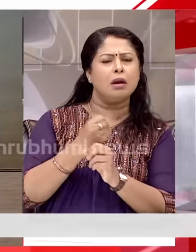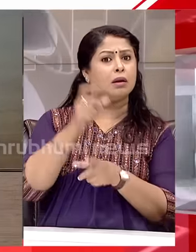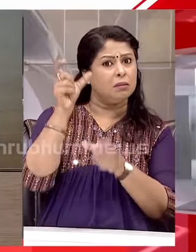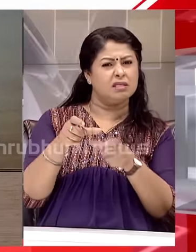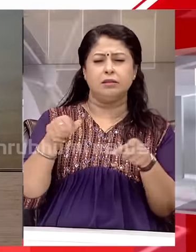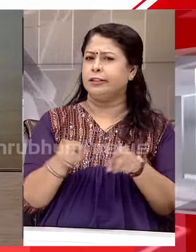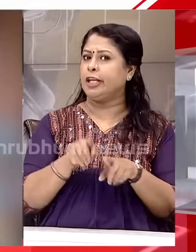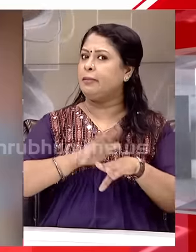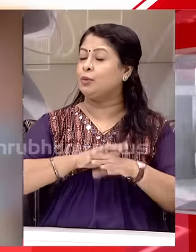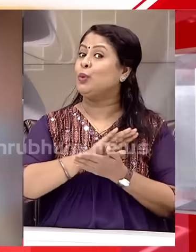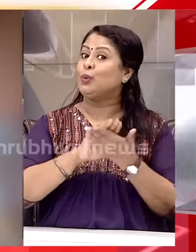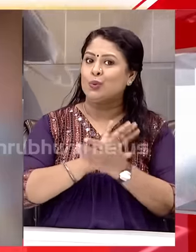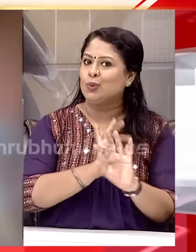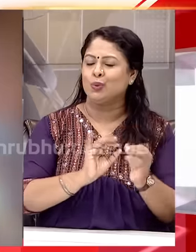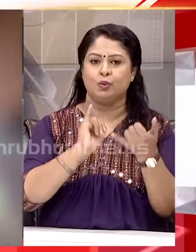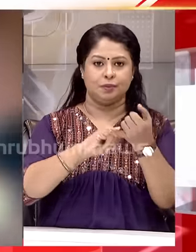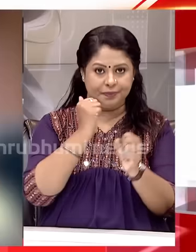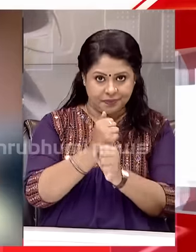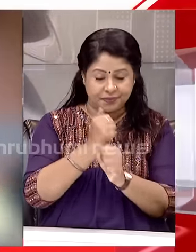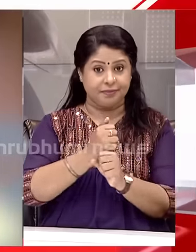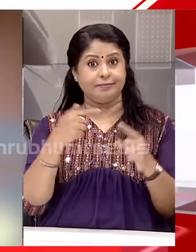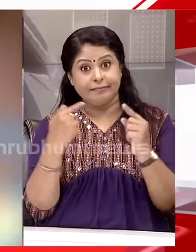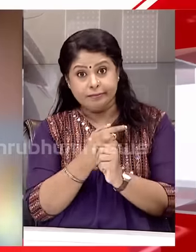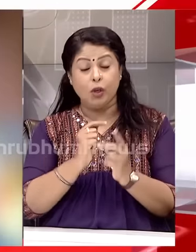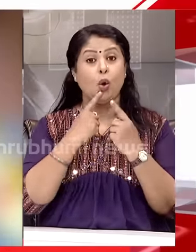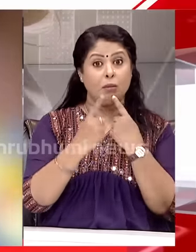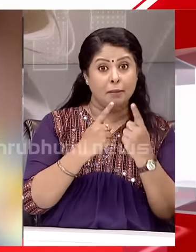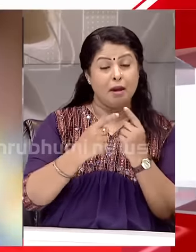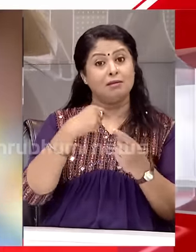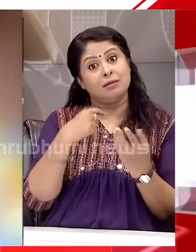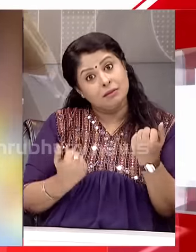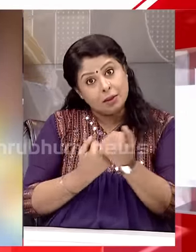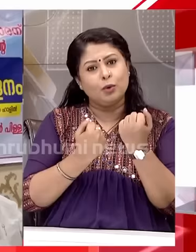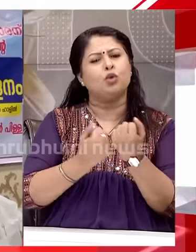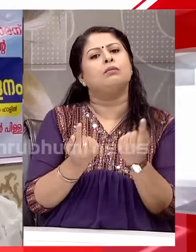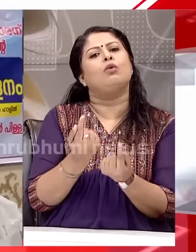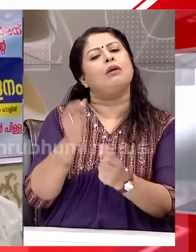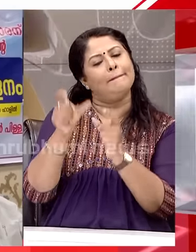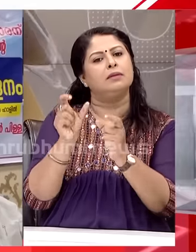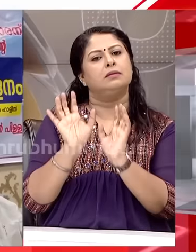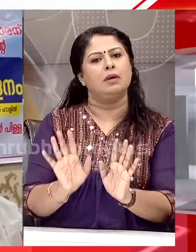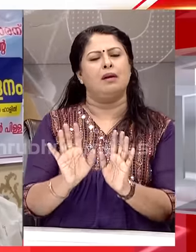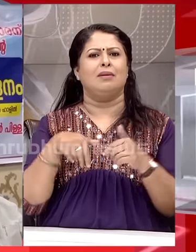അനുഭവം ഉണ്ടാകരുത് എന്നുള്ളതാണ്. സുരേഷ് ഗോപിയെ എതിർത്തും അനുകൂലിച്ചും രാഷ്ട്രീയ നേതാക്കൾ രംഗത്തെത്തി.